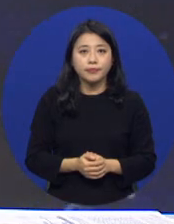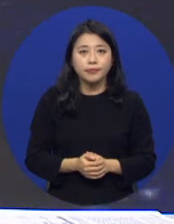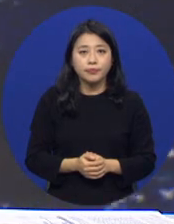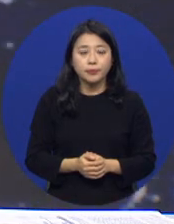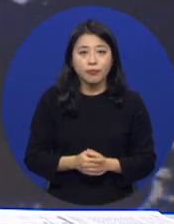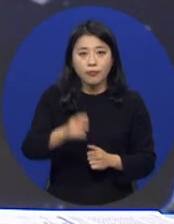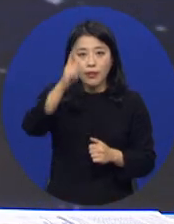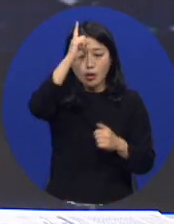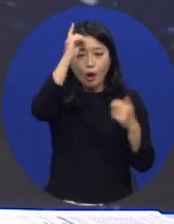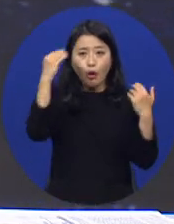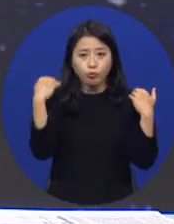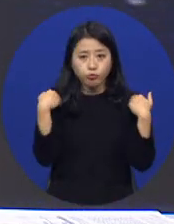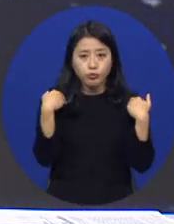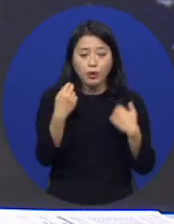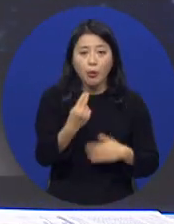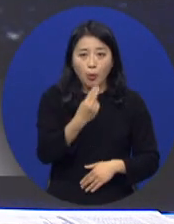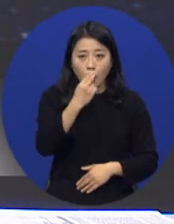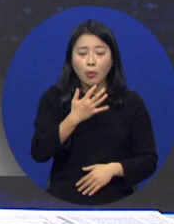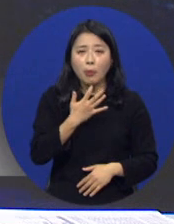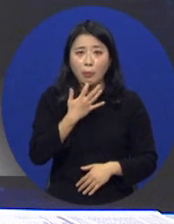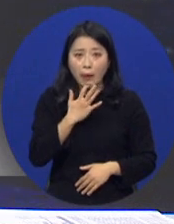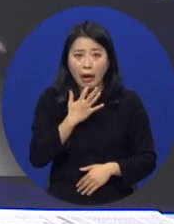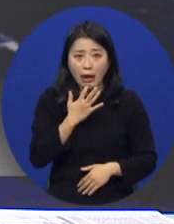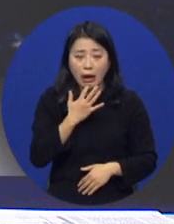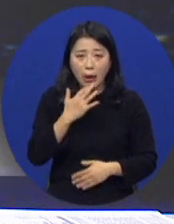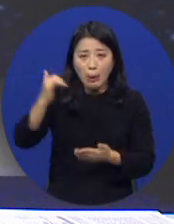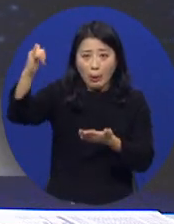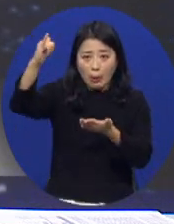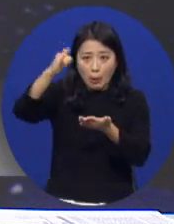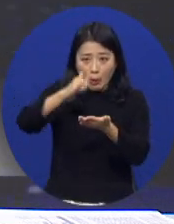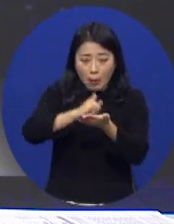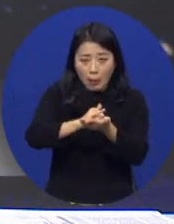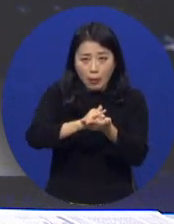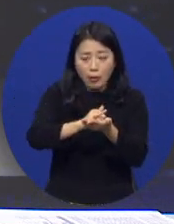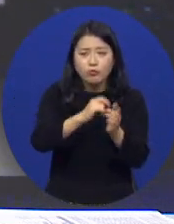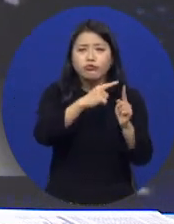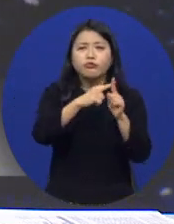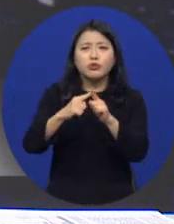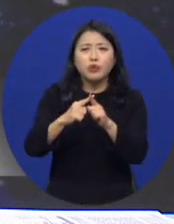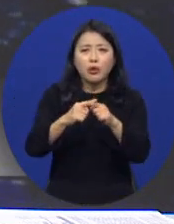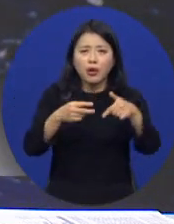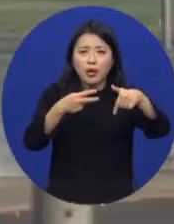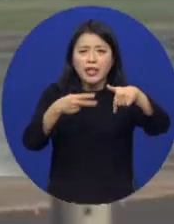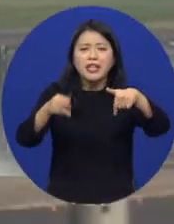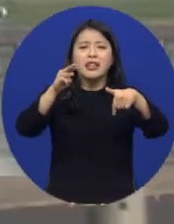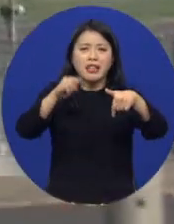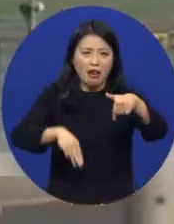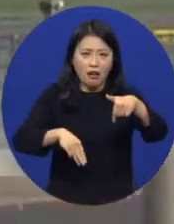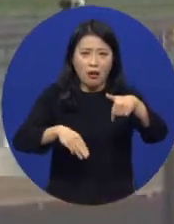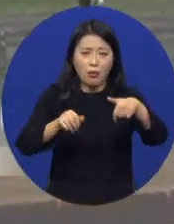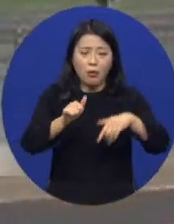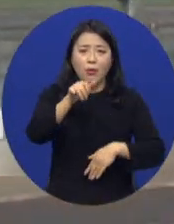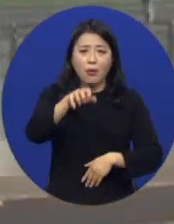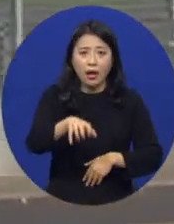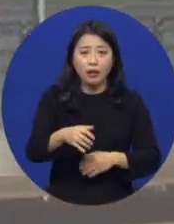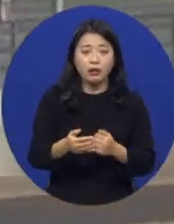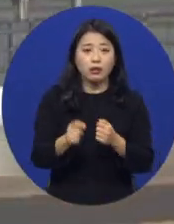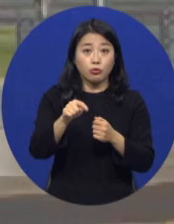정부가 홍콩과 마카오발 항공편 도착지도 인천공항으로 일원화하면서 제주와